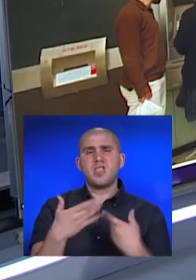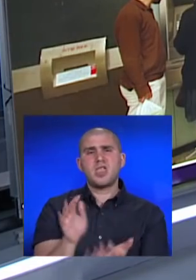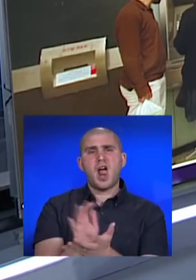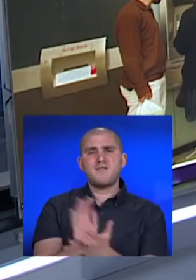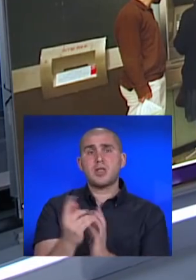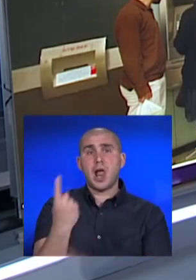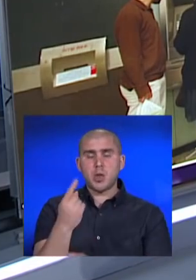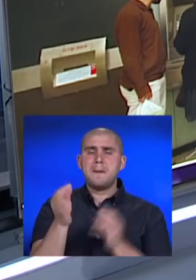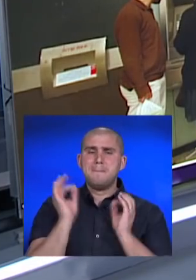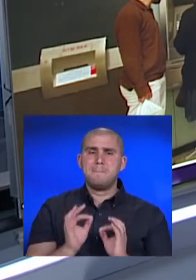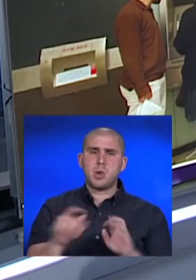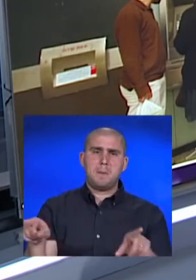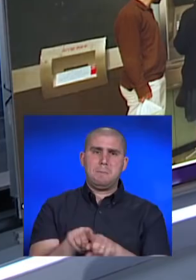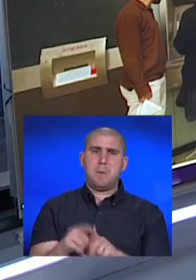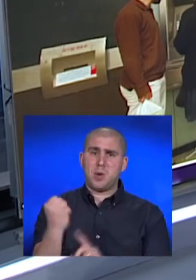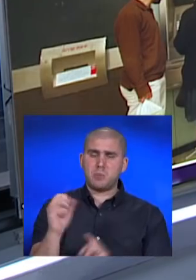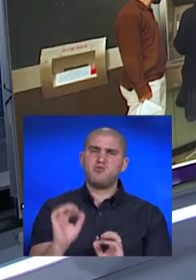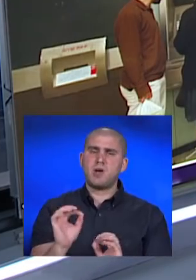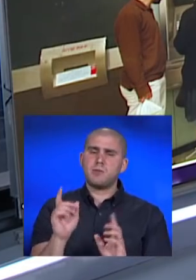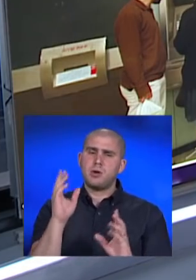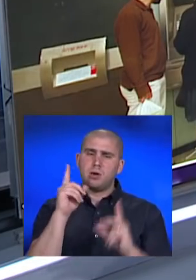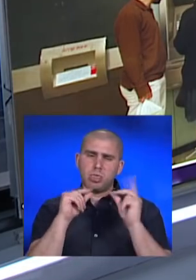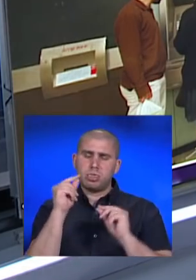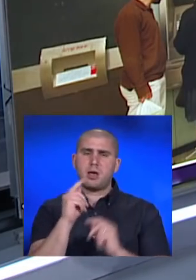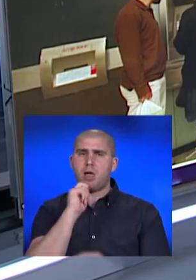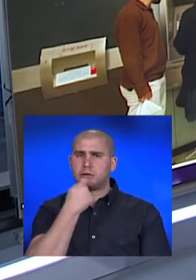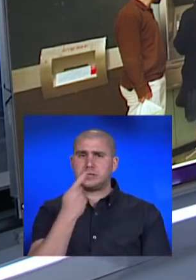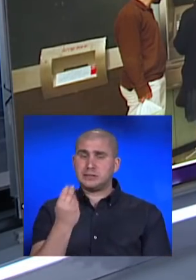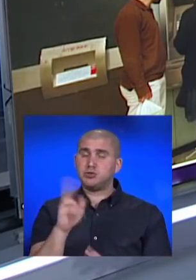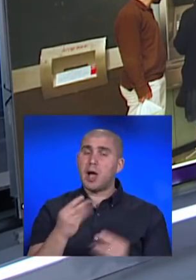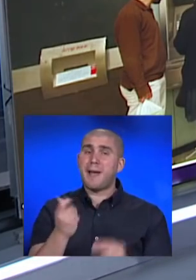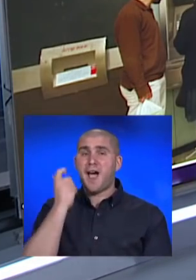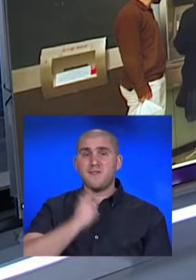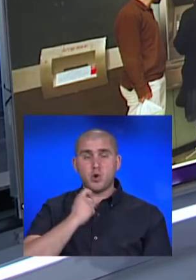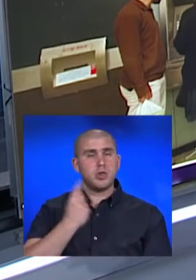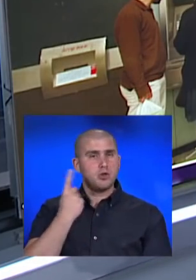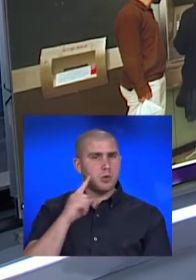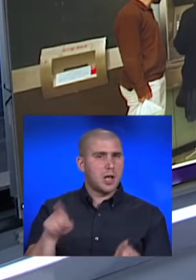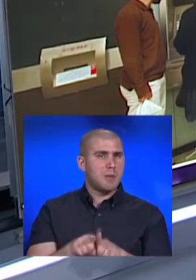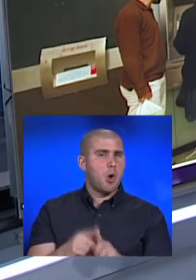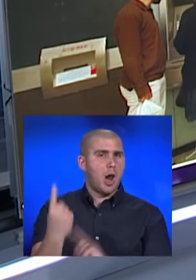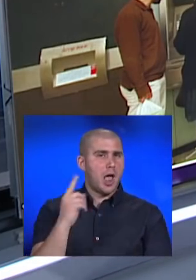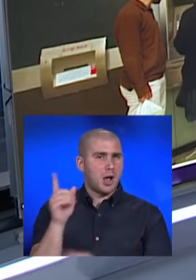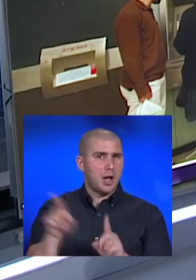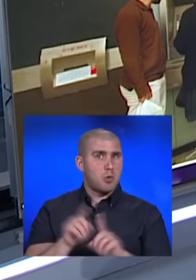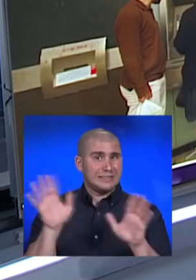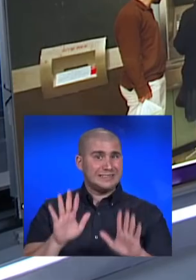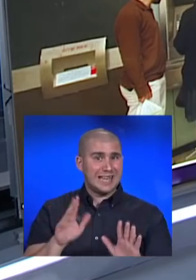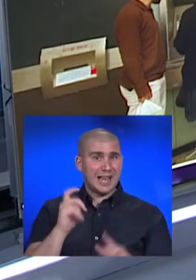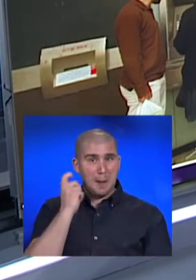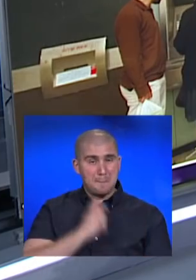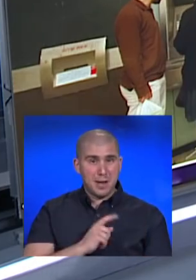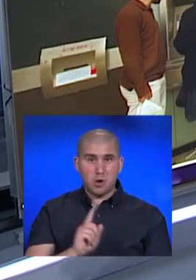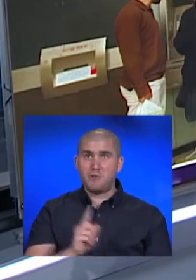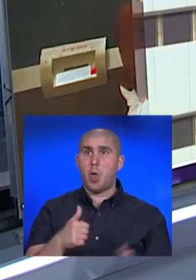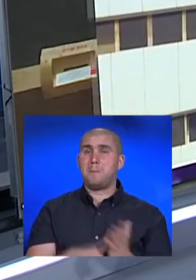בגובה הפקדון בשביל להסתיר את הכסף שלהם. יש עוד המון עבירות שנשמעות כאילו הן לקוחות מסרט פשע, לא כאילו בנק עשה אותן.